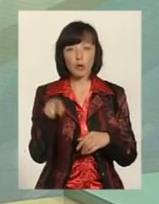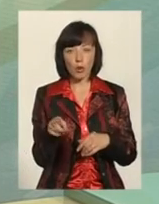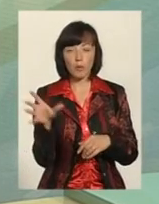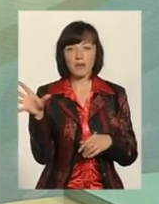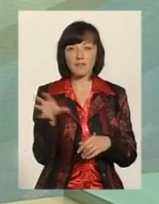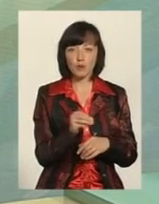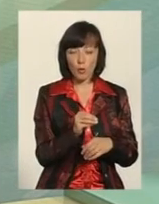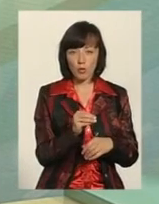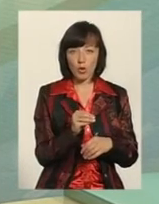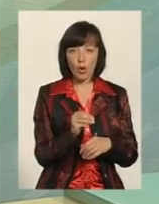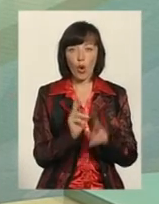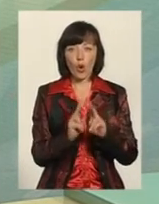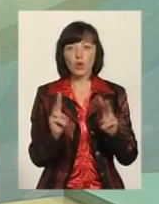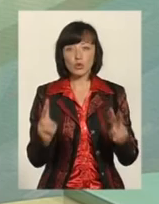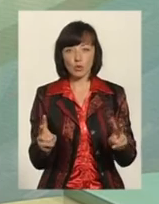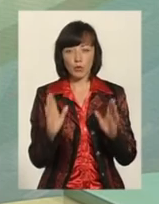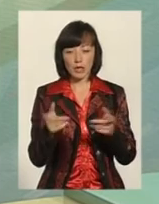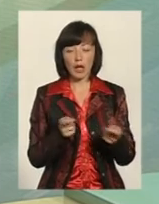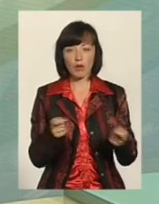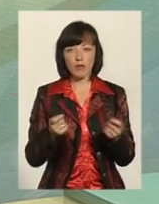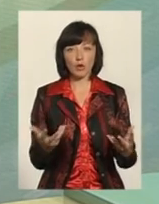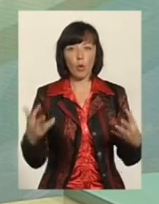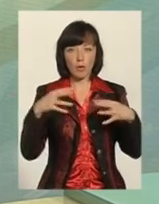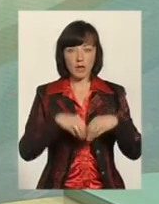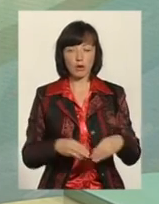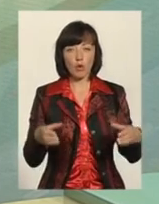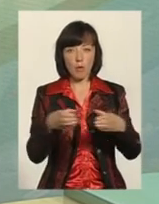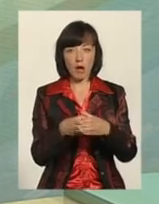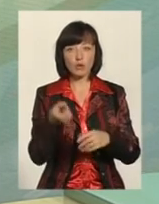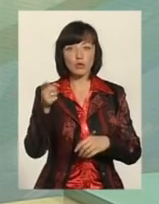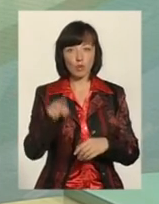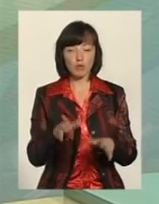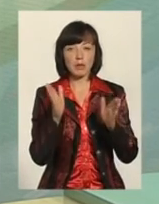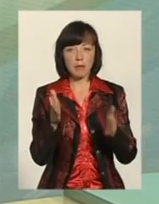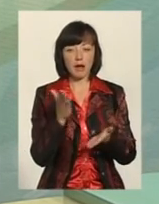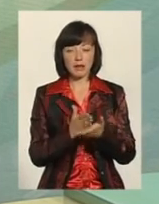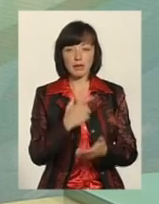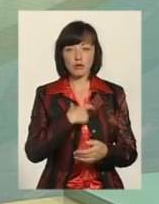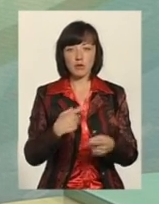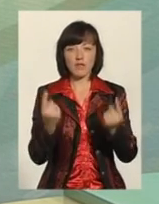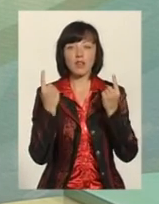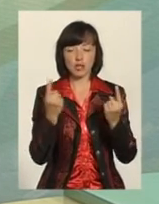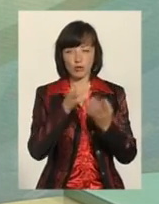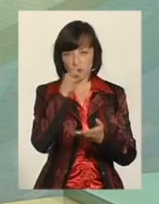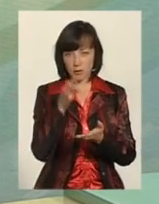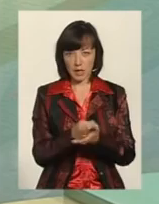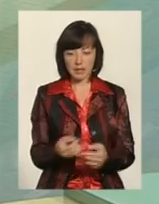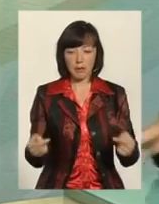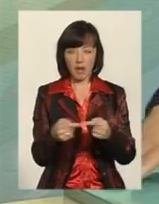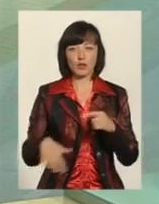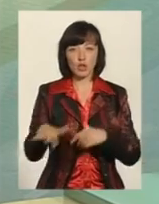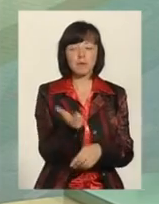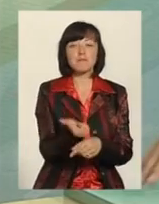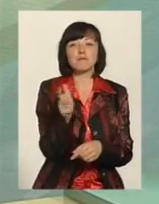всьому, той, хто буде керувати об'єднаною громадою, той буде мати на собі величезну відповідальність за певну територію.